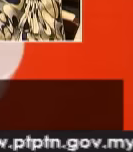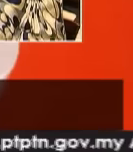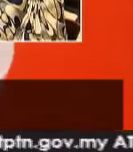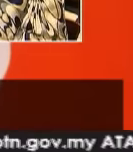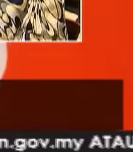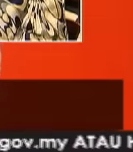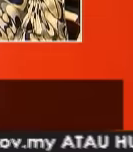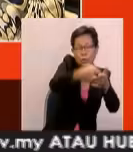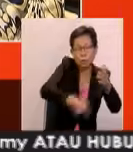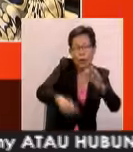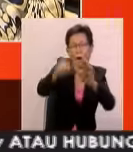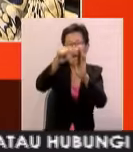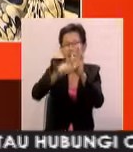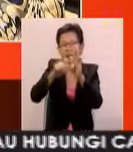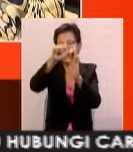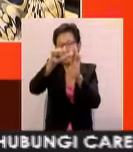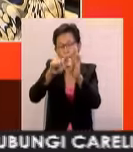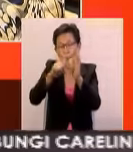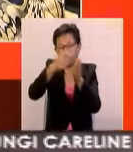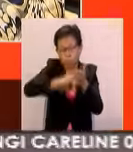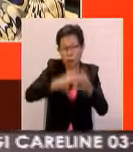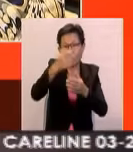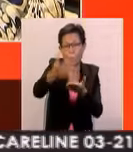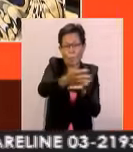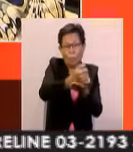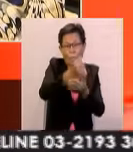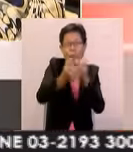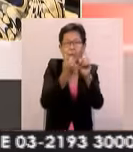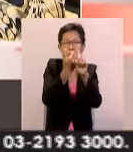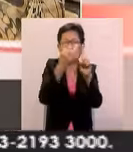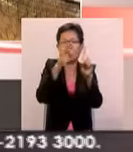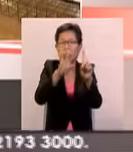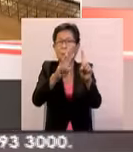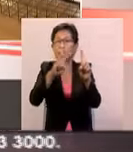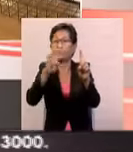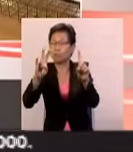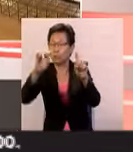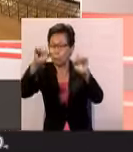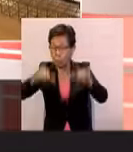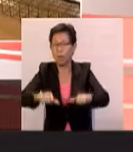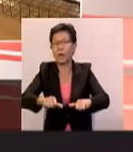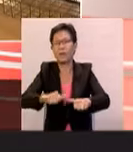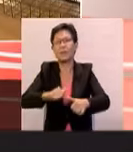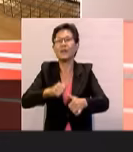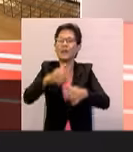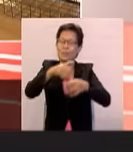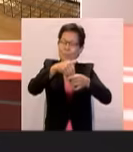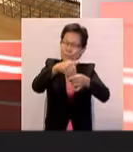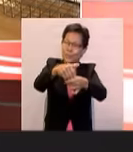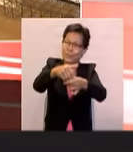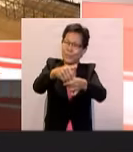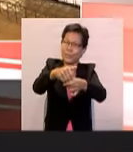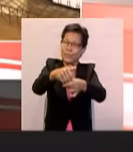membayar cukai di bawah Akta Cukai Pendapatan 1967 layak untuk menikmati insentif ini.